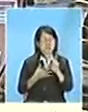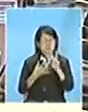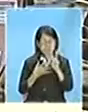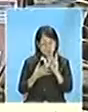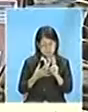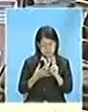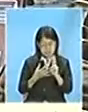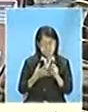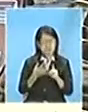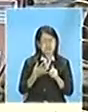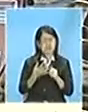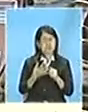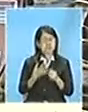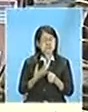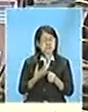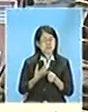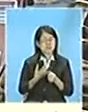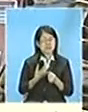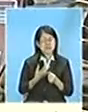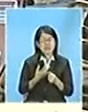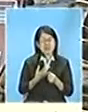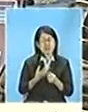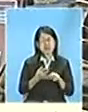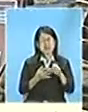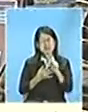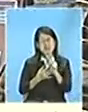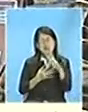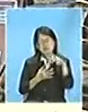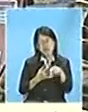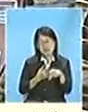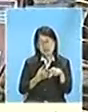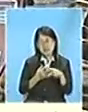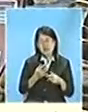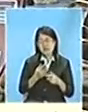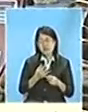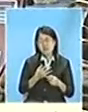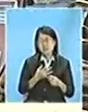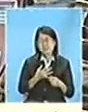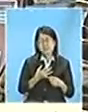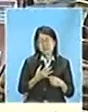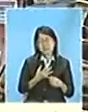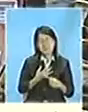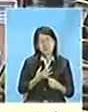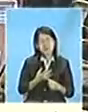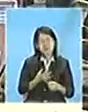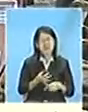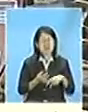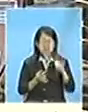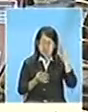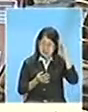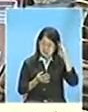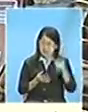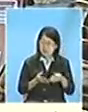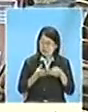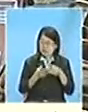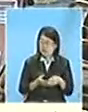ตทิติเจริญนายสุรพงษ์ตันธนศรีกุลพลเรือเอกสุรศักดิ์ศรี